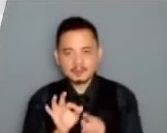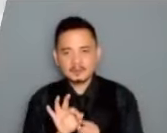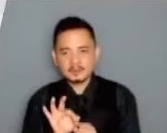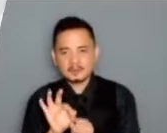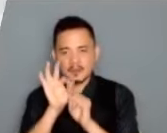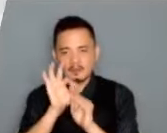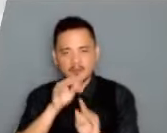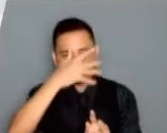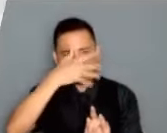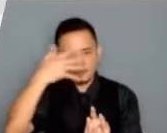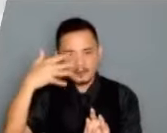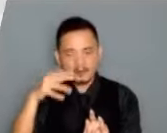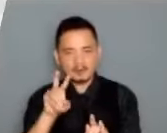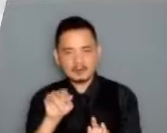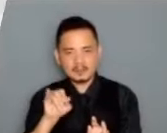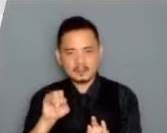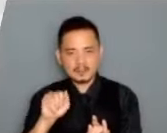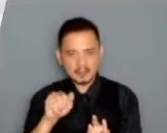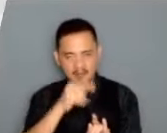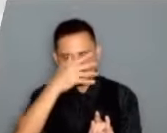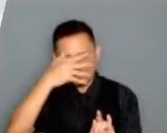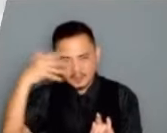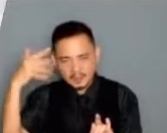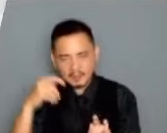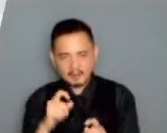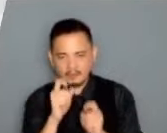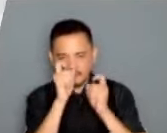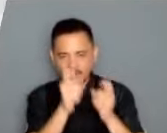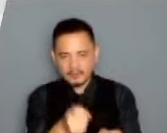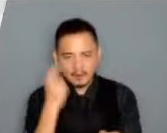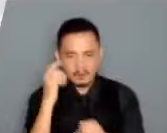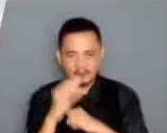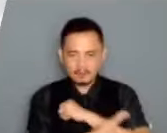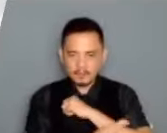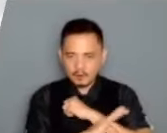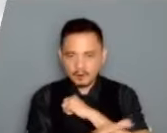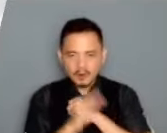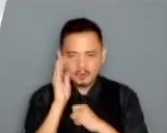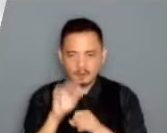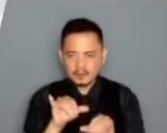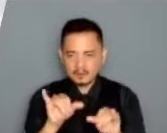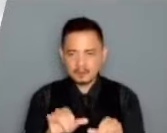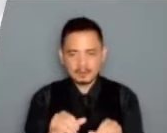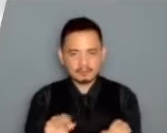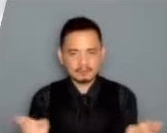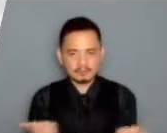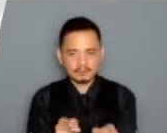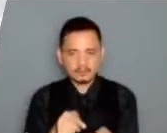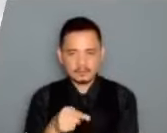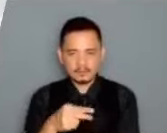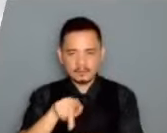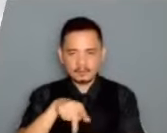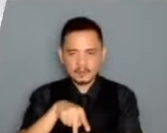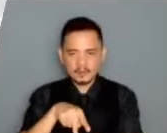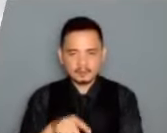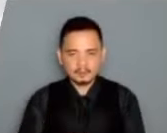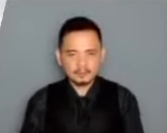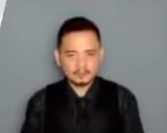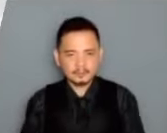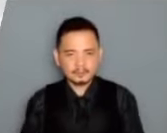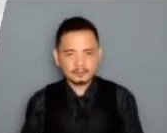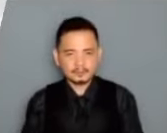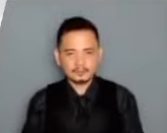o sirv na ibinibigay sa mga banyagang nais mamuhunan na tumira sa Pilipinas nakasaad na dumating si go w ping